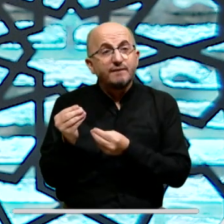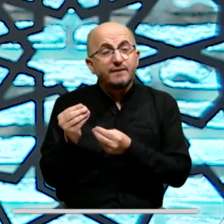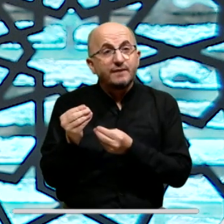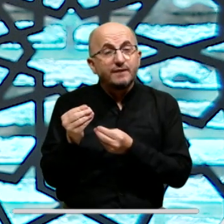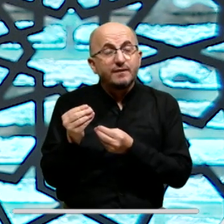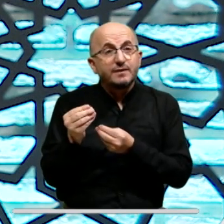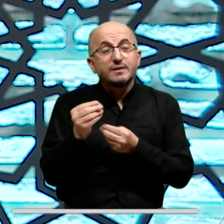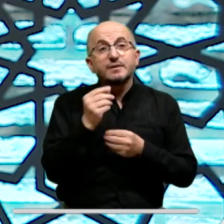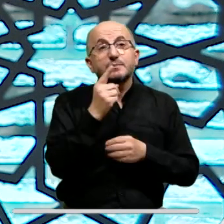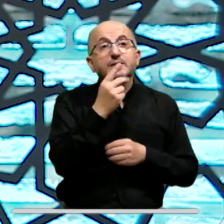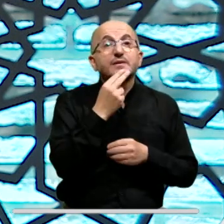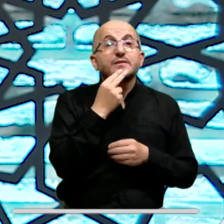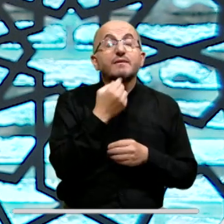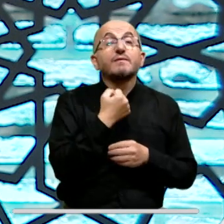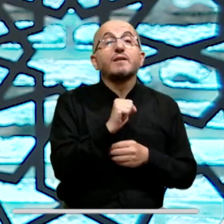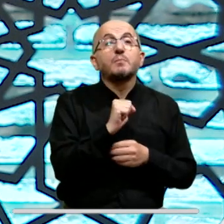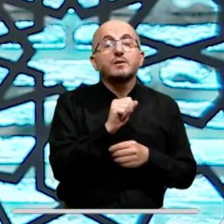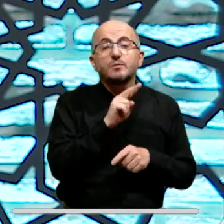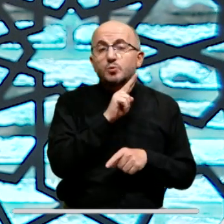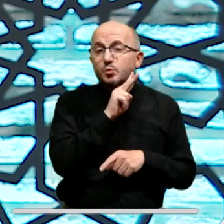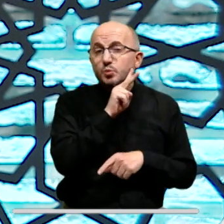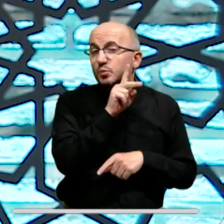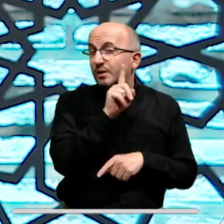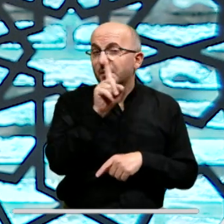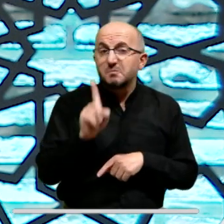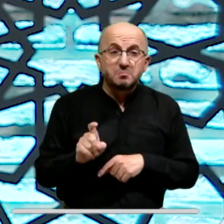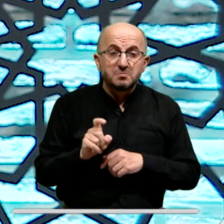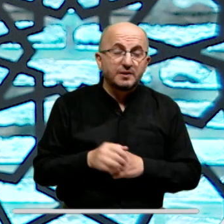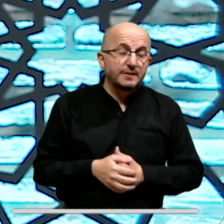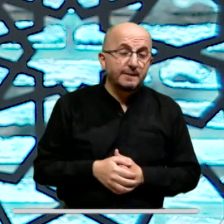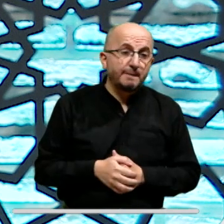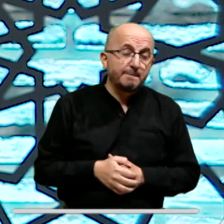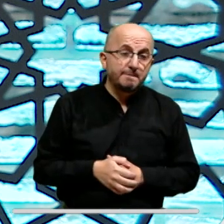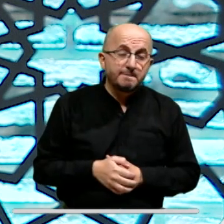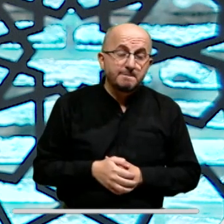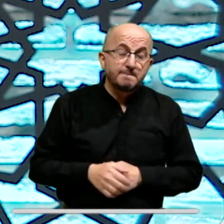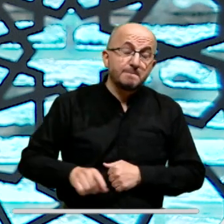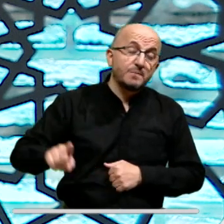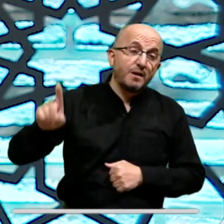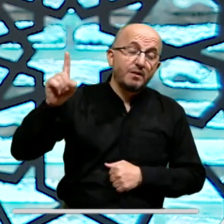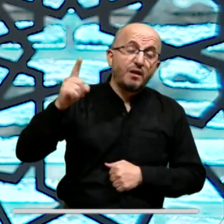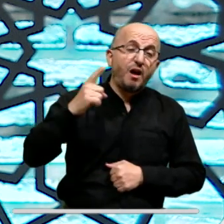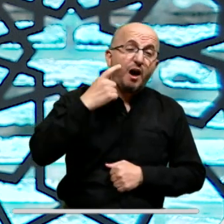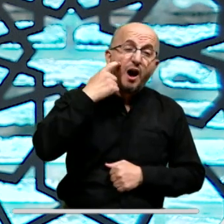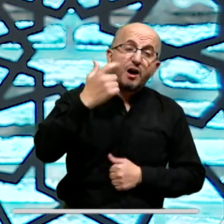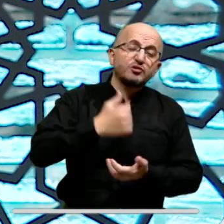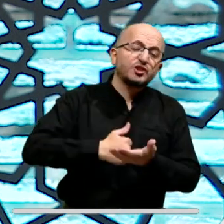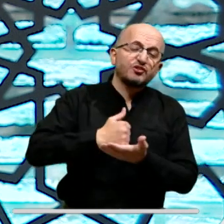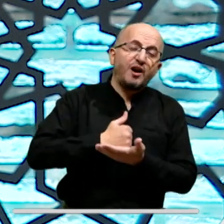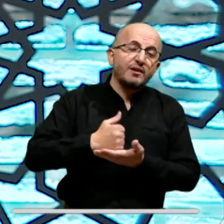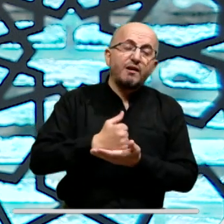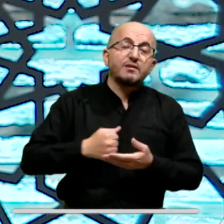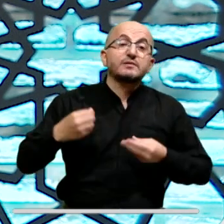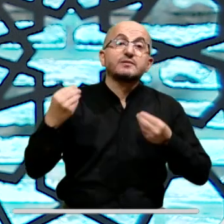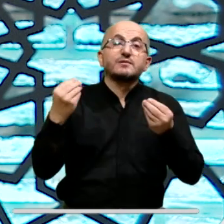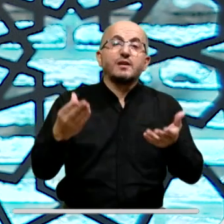mı? Evet. Soralım Ayşe anne. Bakalım hocam ne diyecek? Cenab-ı Allah hayırlı şifalar ihsan etsin. Bir an